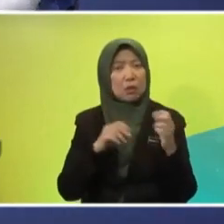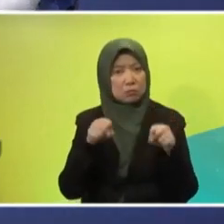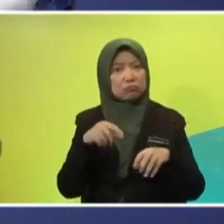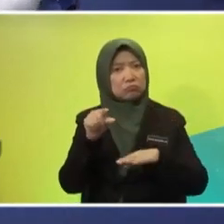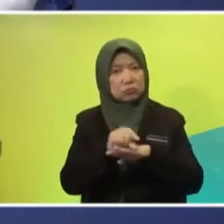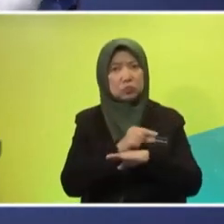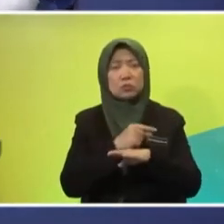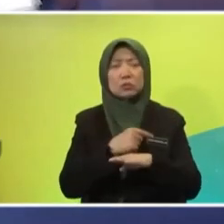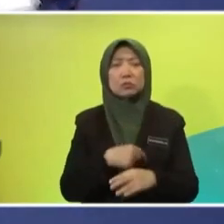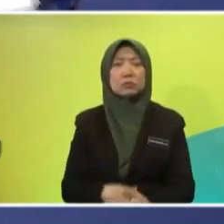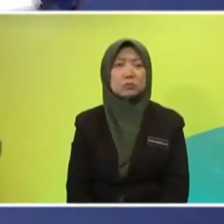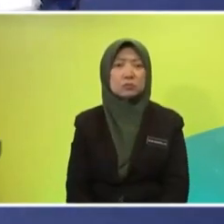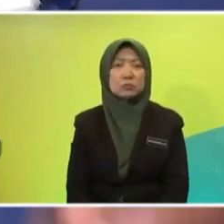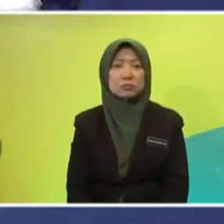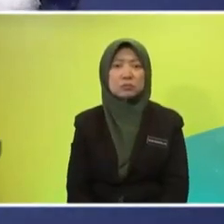halus.